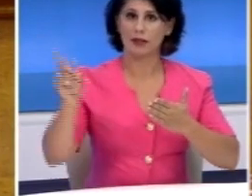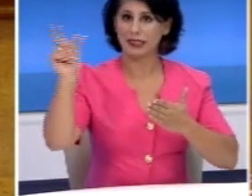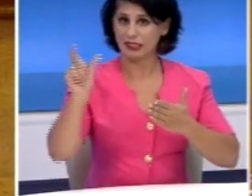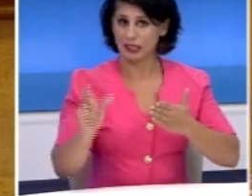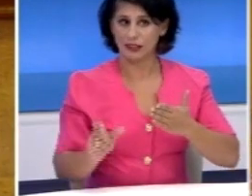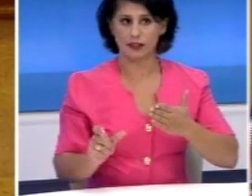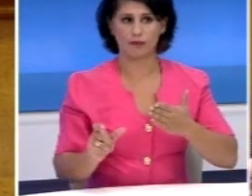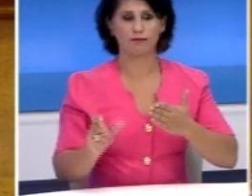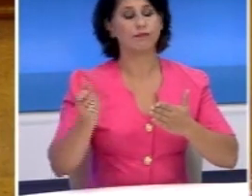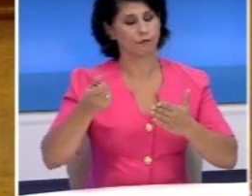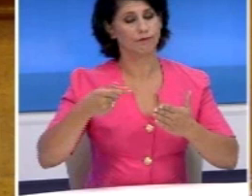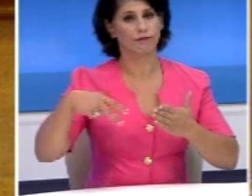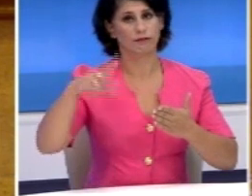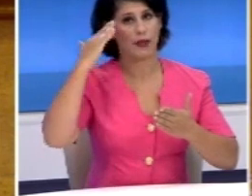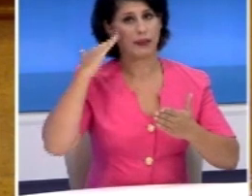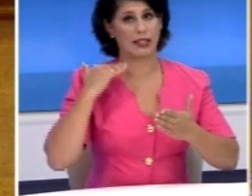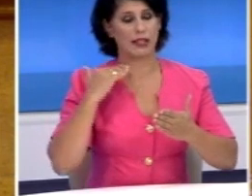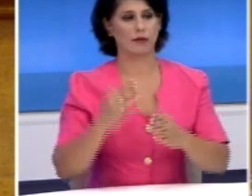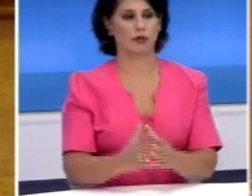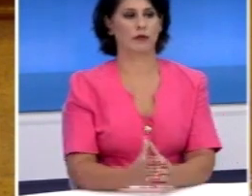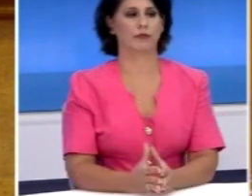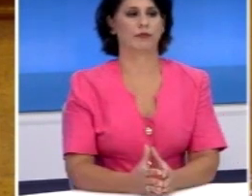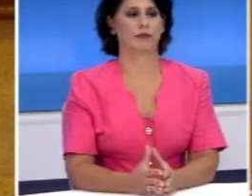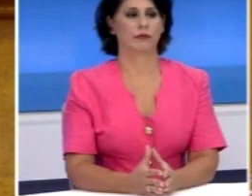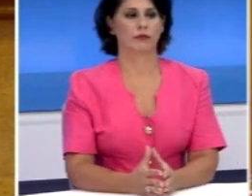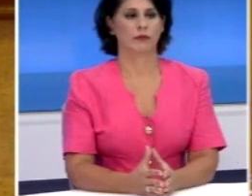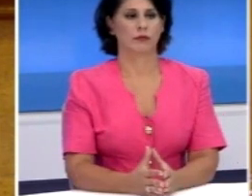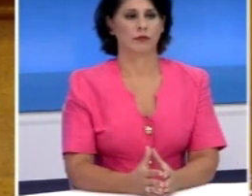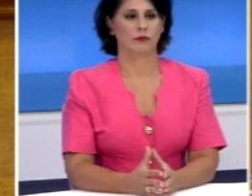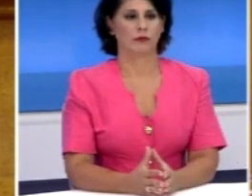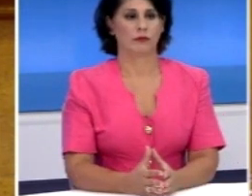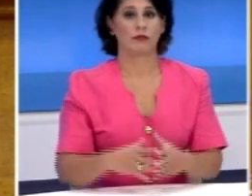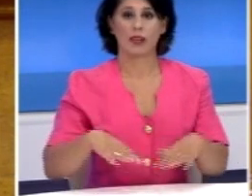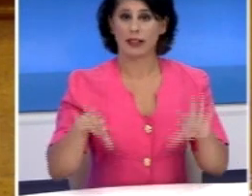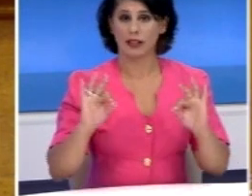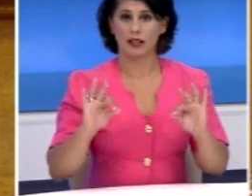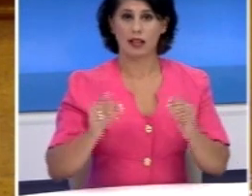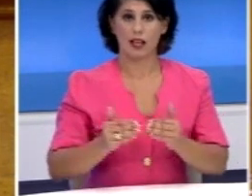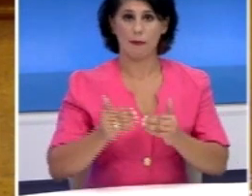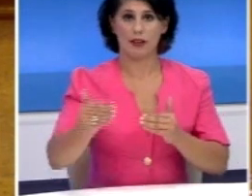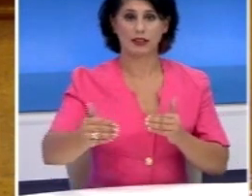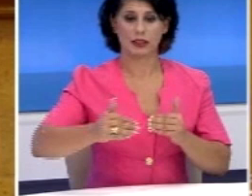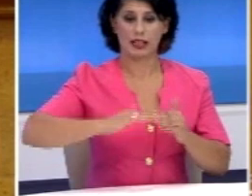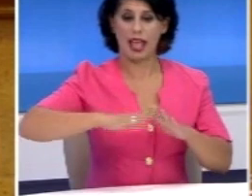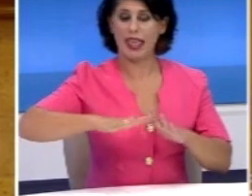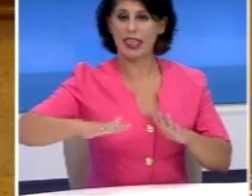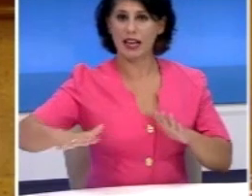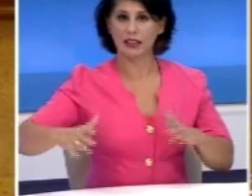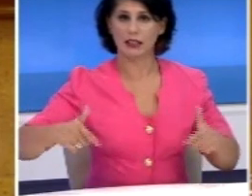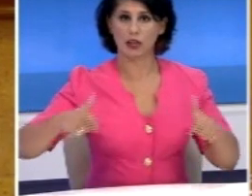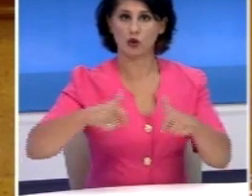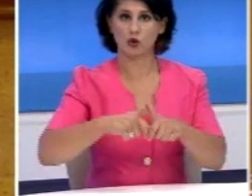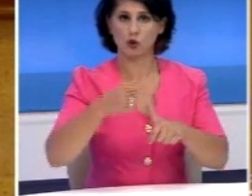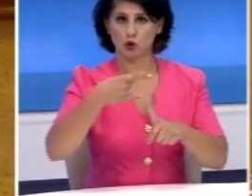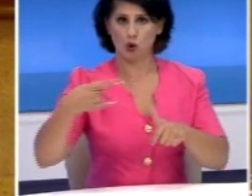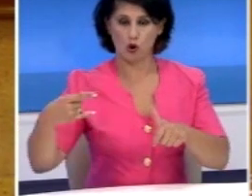Ιταλία, πολύ περισσότερο με την Αίγυπτο? Καταρχάς, η επέκταση της Αιγαλίτιδας ζώνης σε ένα